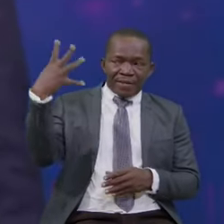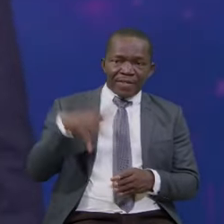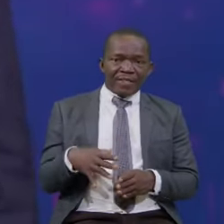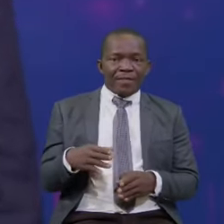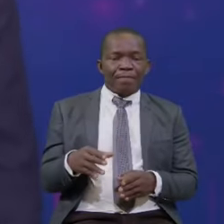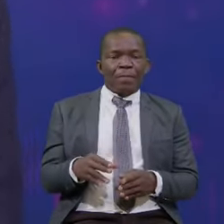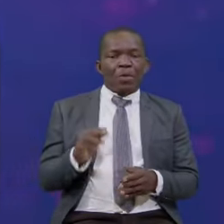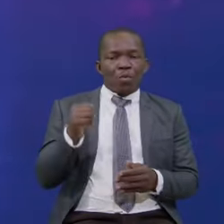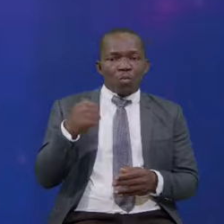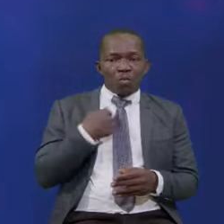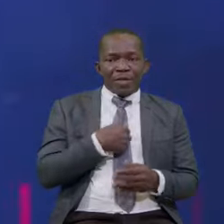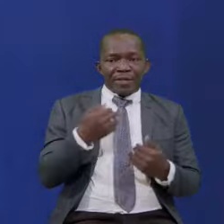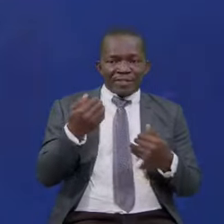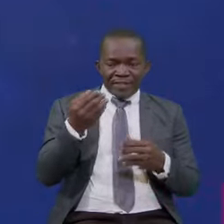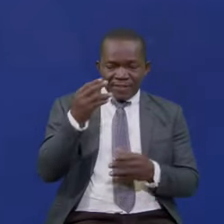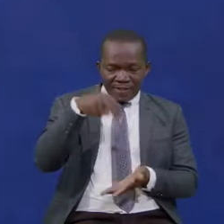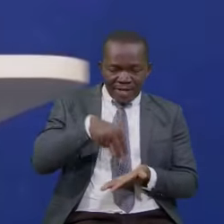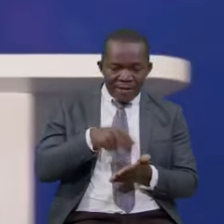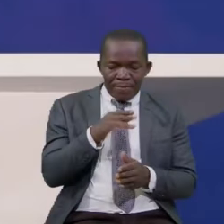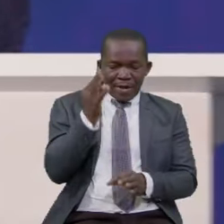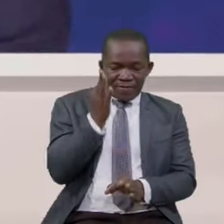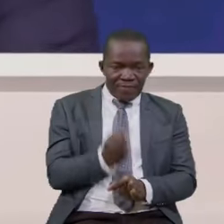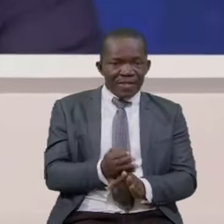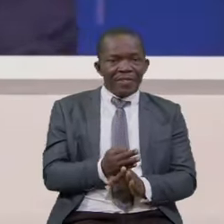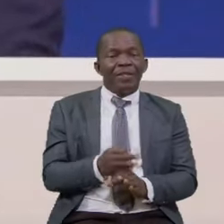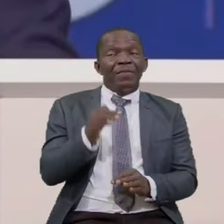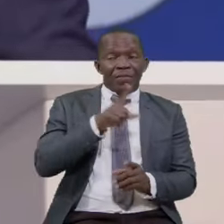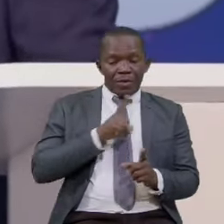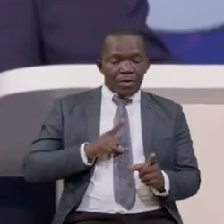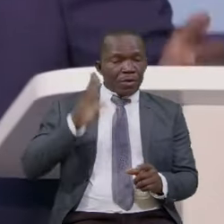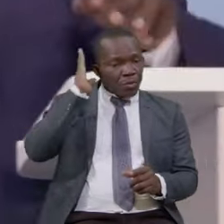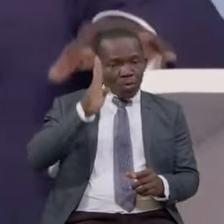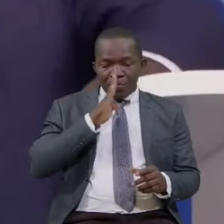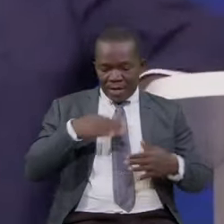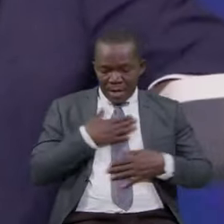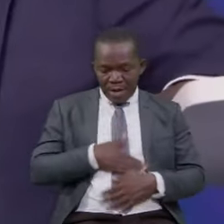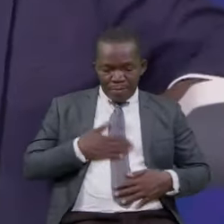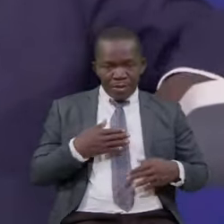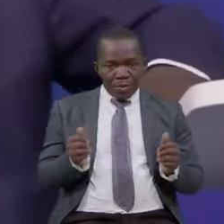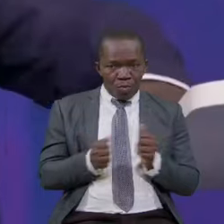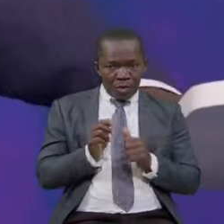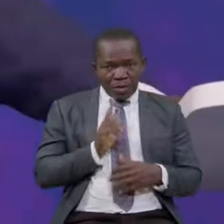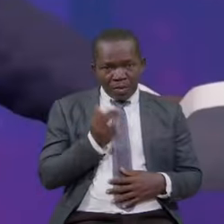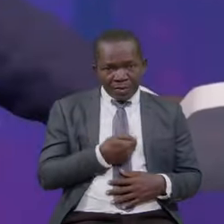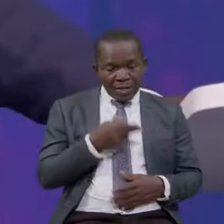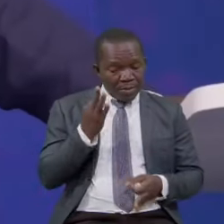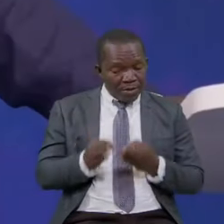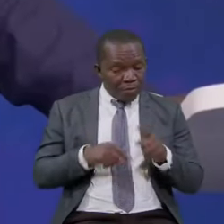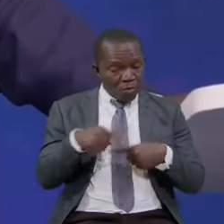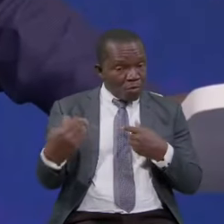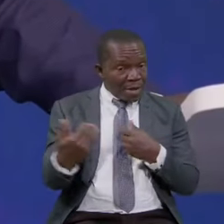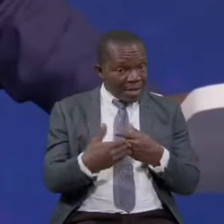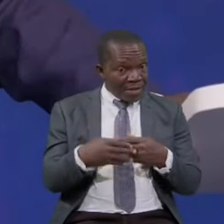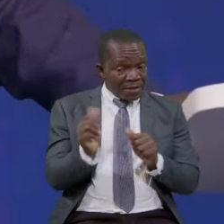nous mais ce n'est pas pour toujours mais si nous nous retirons il dit mon âme ne prend pas plaisir en